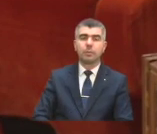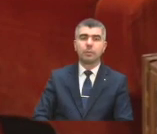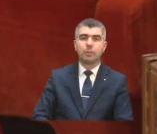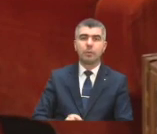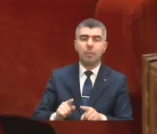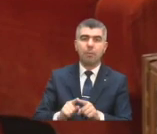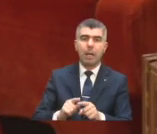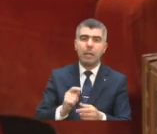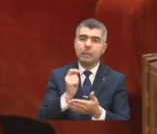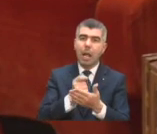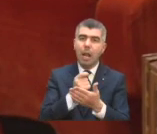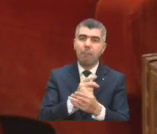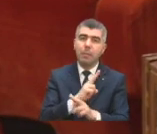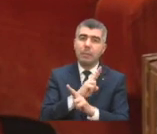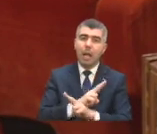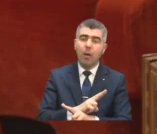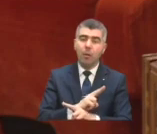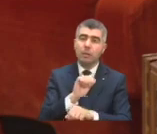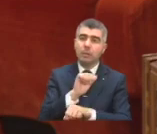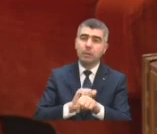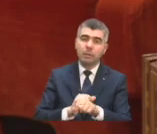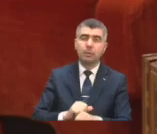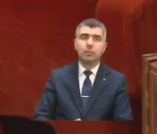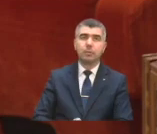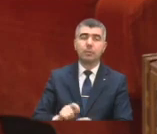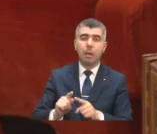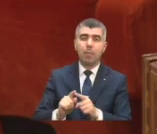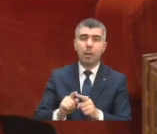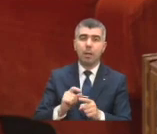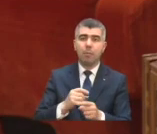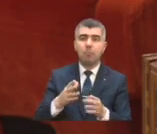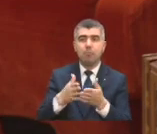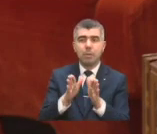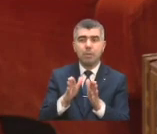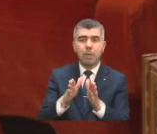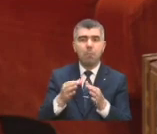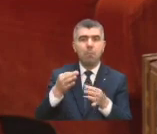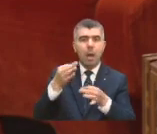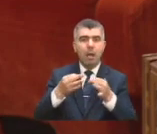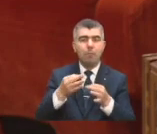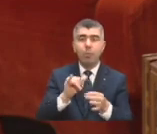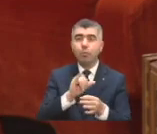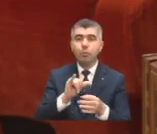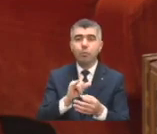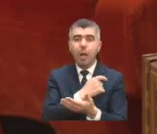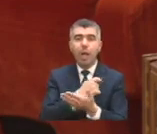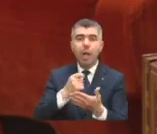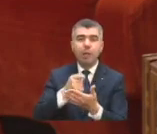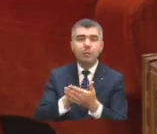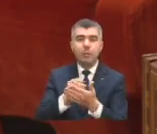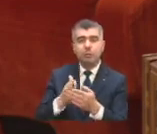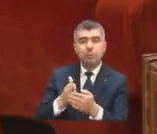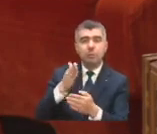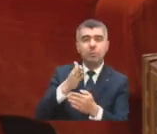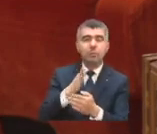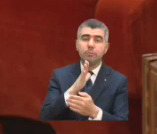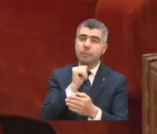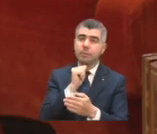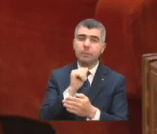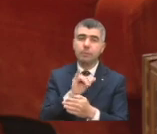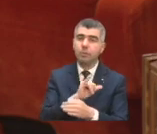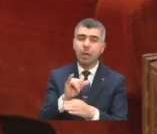طلب التقاعد الى اخره، فعندنا مشكل القضاة. كنا نحلوا المحكمة ولكن ما كنلقاوش شكون القضاة اللي غادي نعينوا فيها. عندنا أزمة حتى في